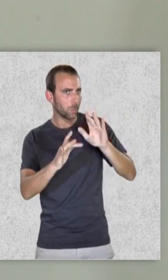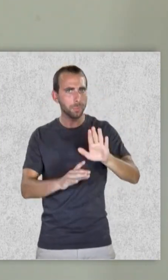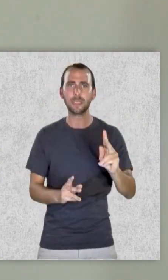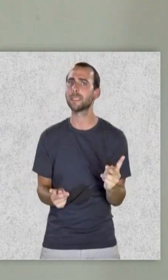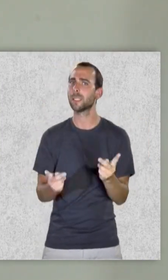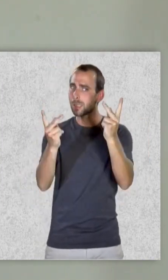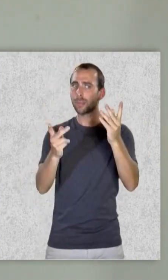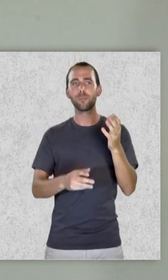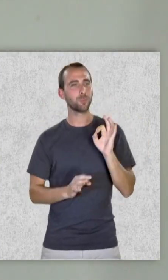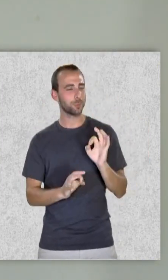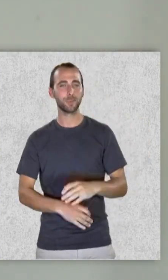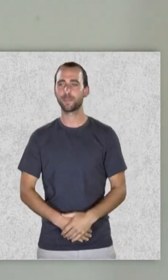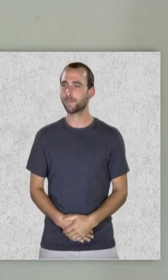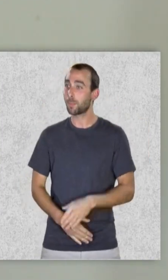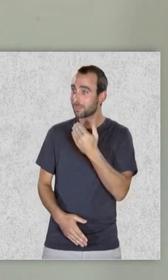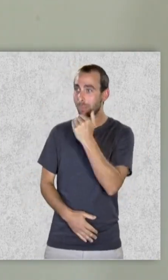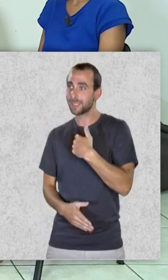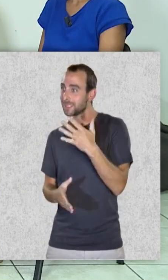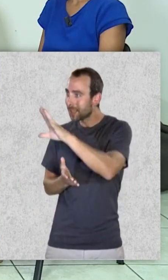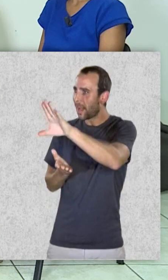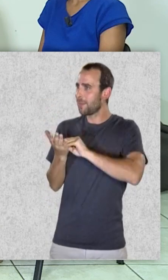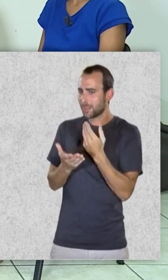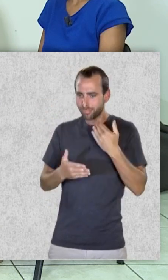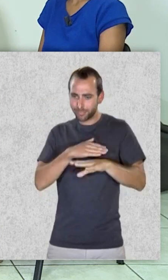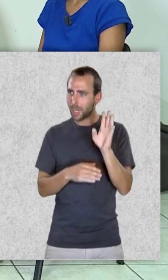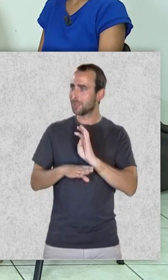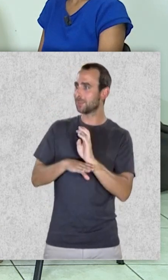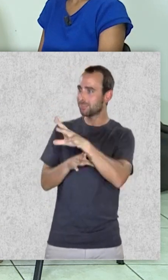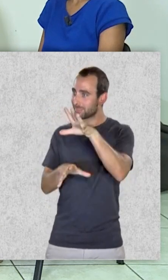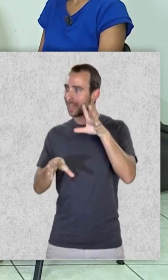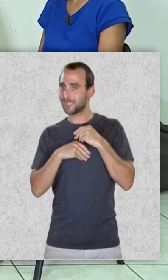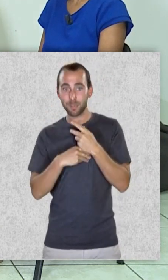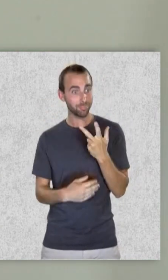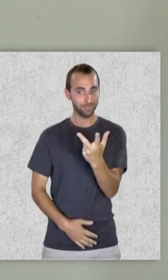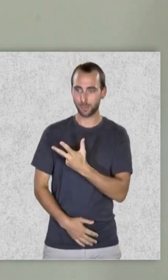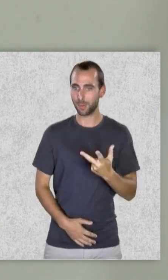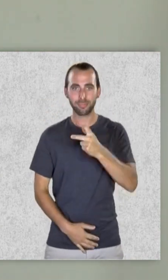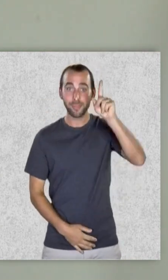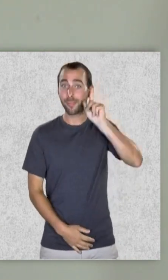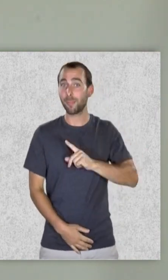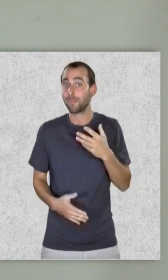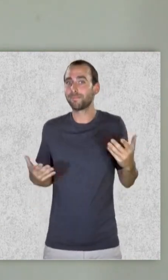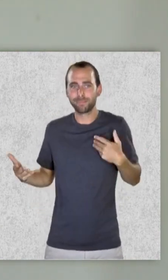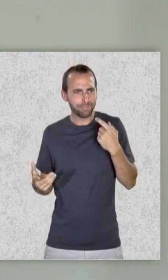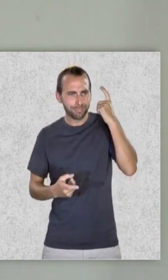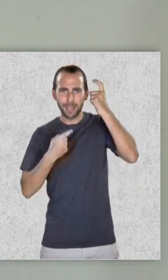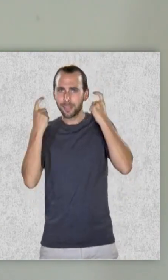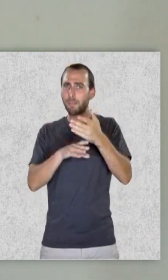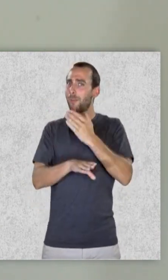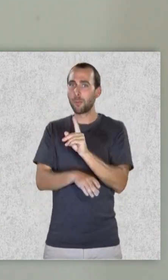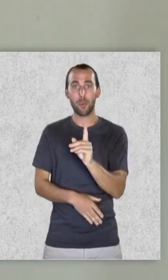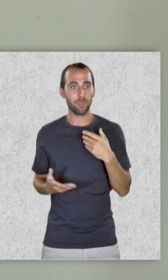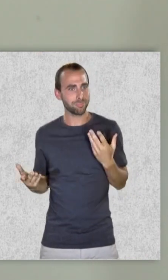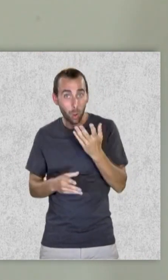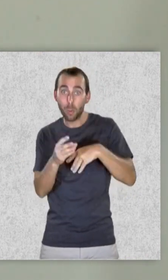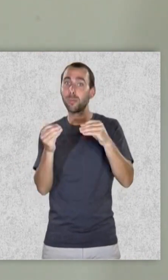merci d'avoir accepté notre invitation dans cette émission avec un plateau essentiellement féminin. C'était pas calculé, même plus que le plateau, car